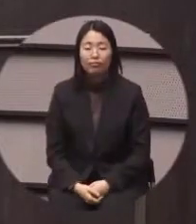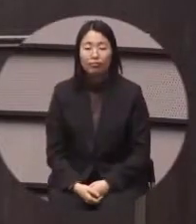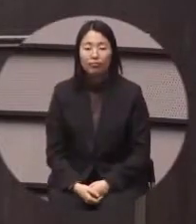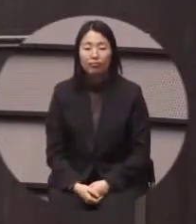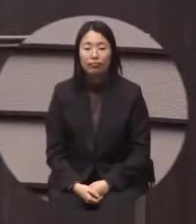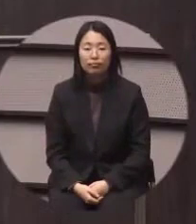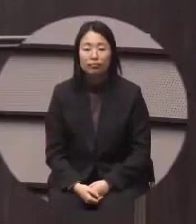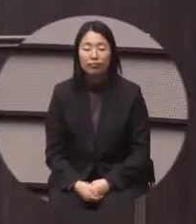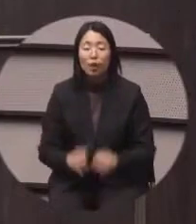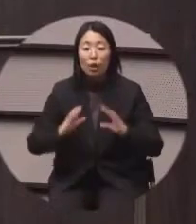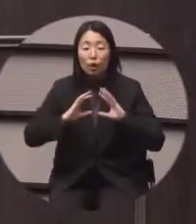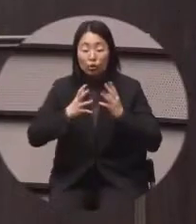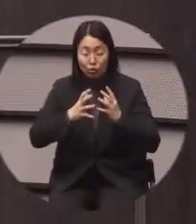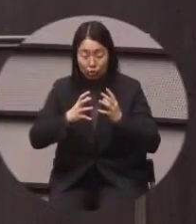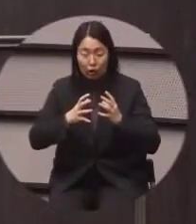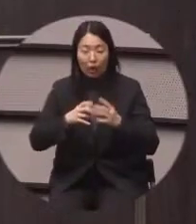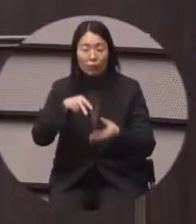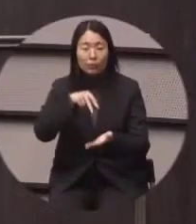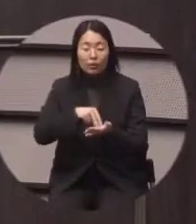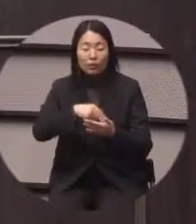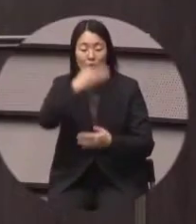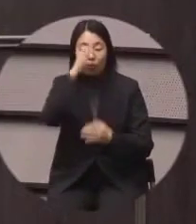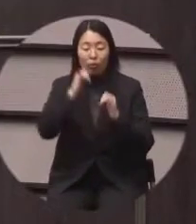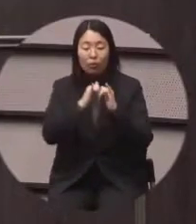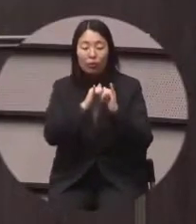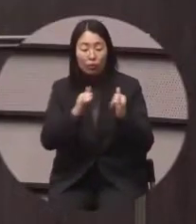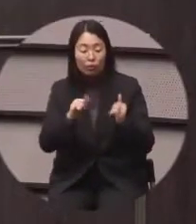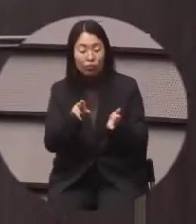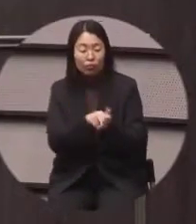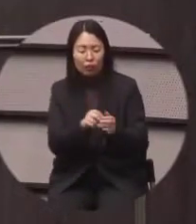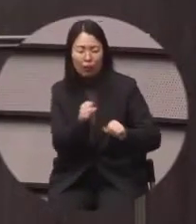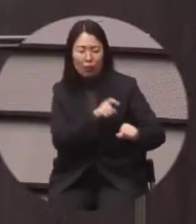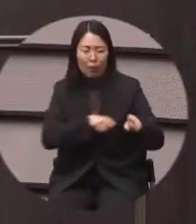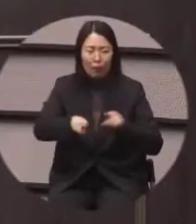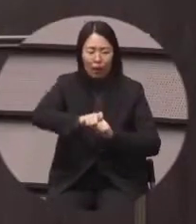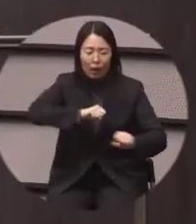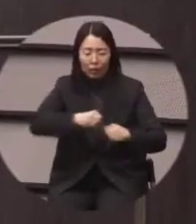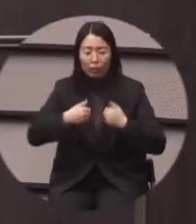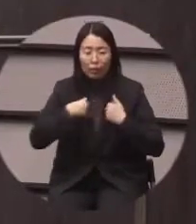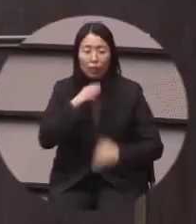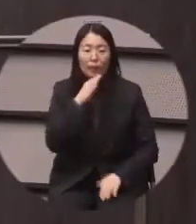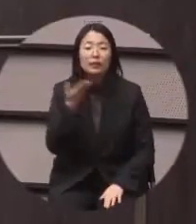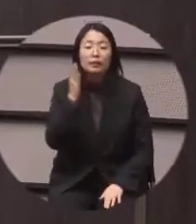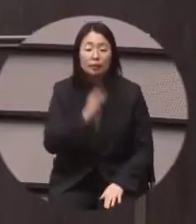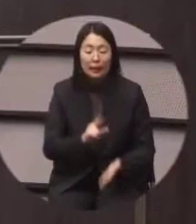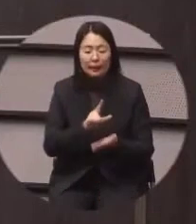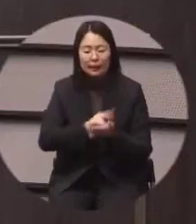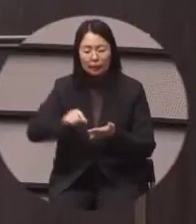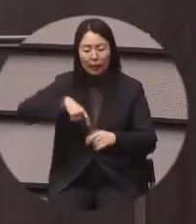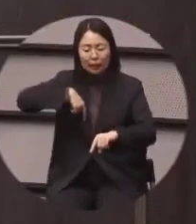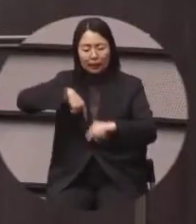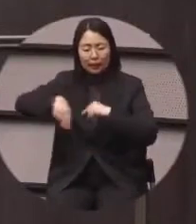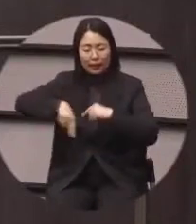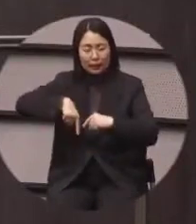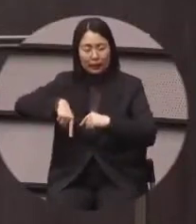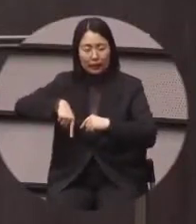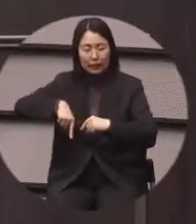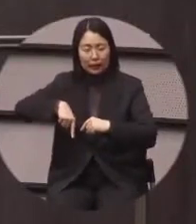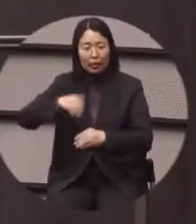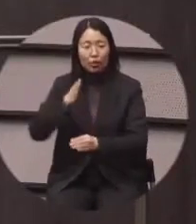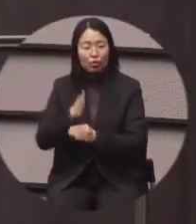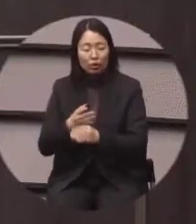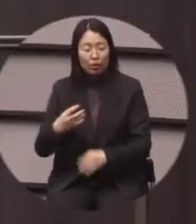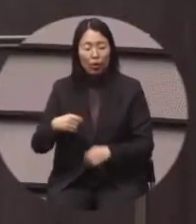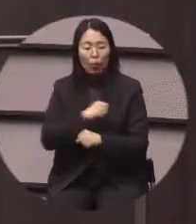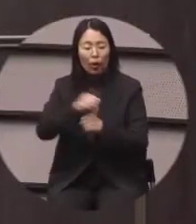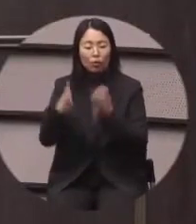당연히 국가적으로 청년 문제 해결을 위해 나서야 할 것이지만 지방자치단체 차원에서 선제적으로 광주시 청년을